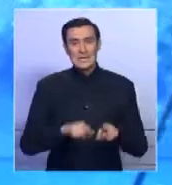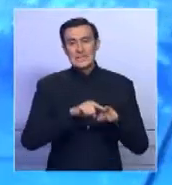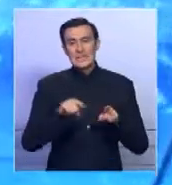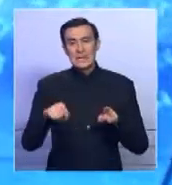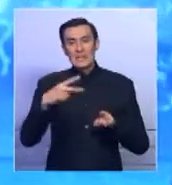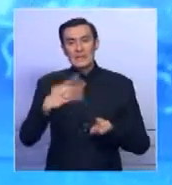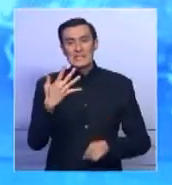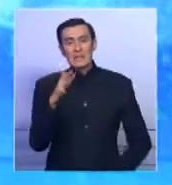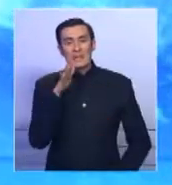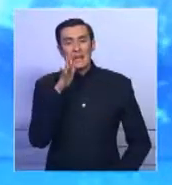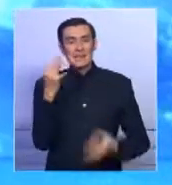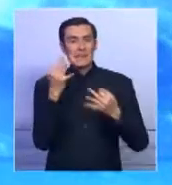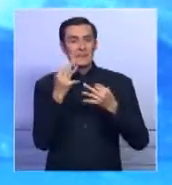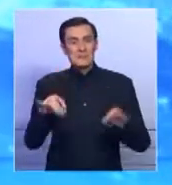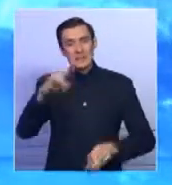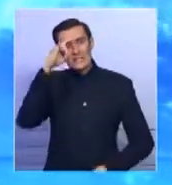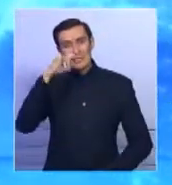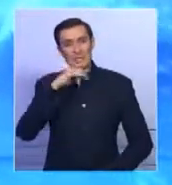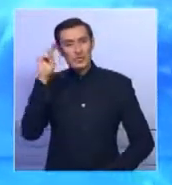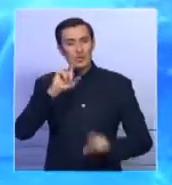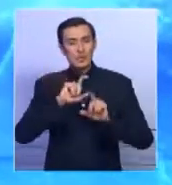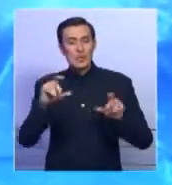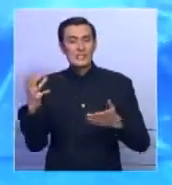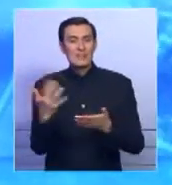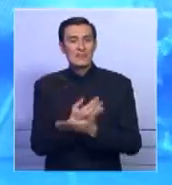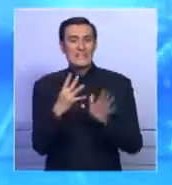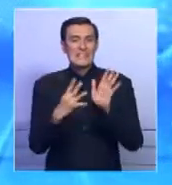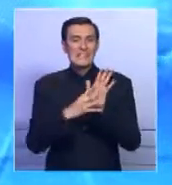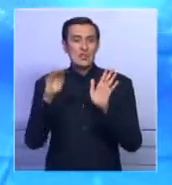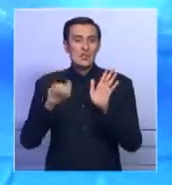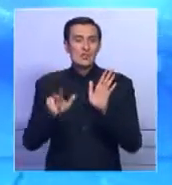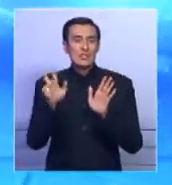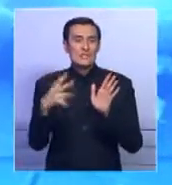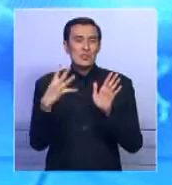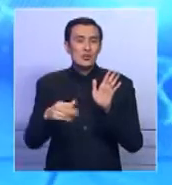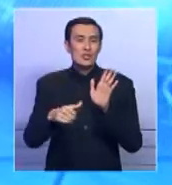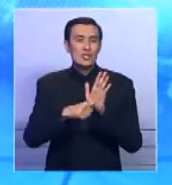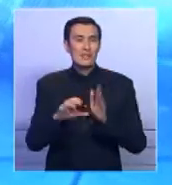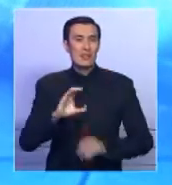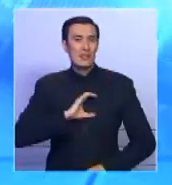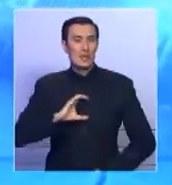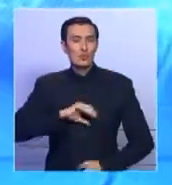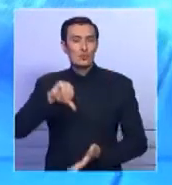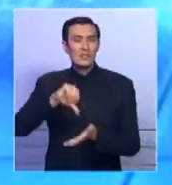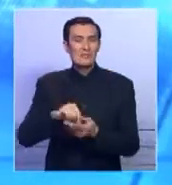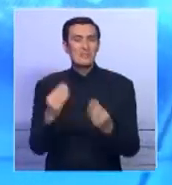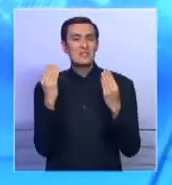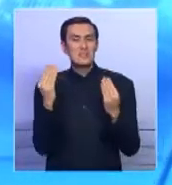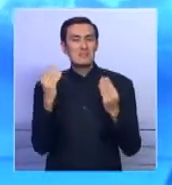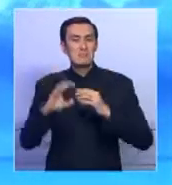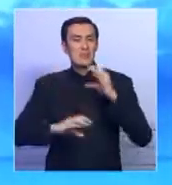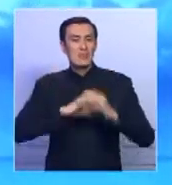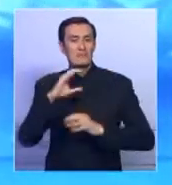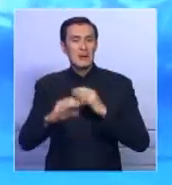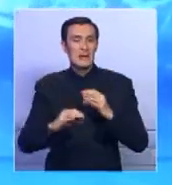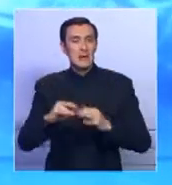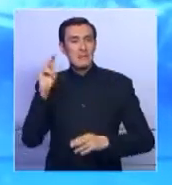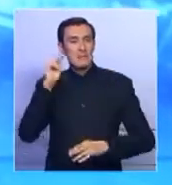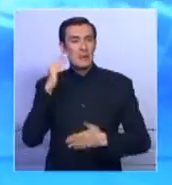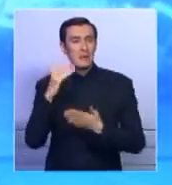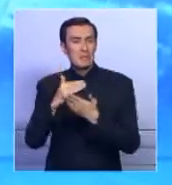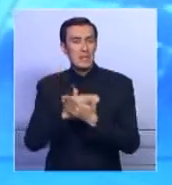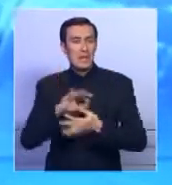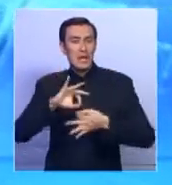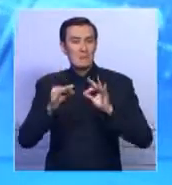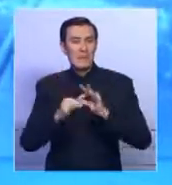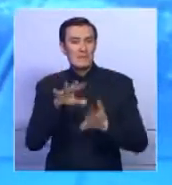За 25 лет независимости казахстанские школьники завоевали 9346 наград, участвуя в престижных мировых предметных олимпиадах. Это